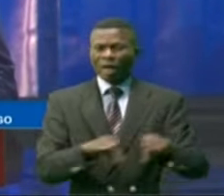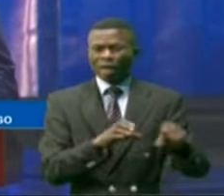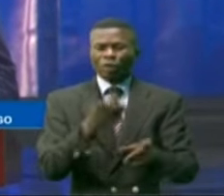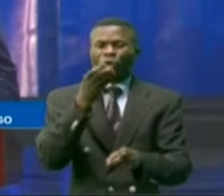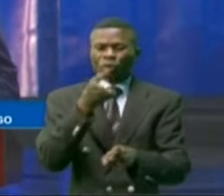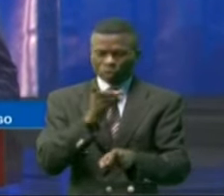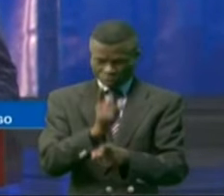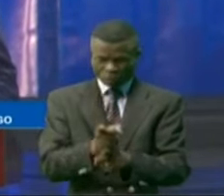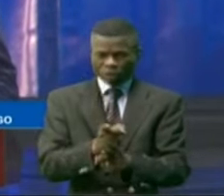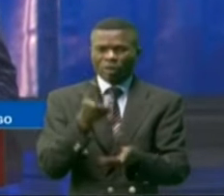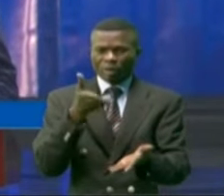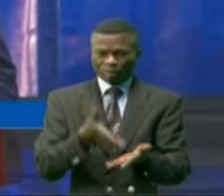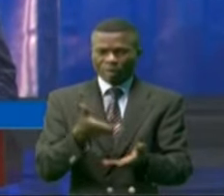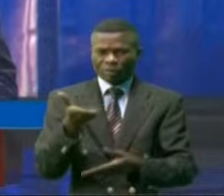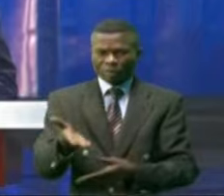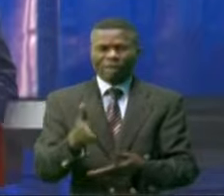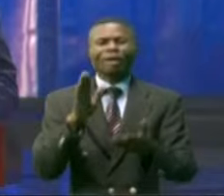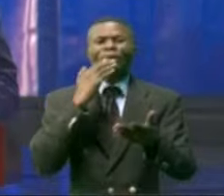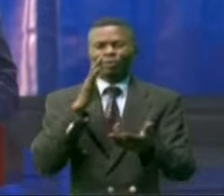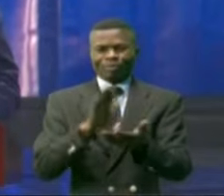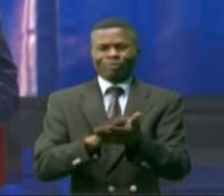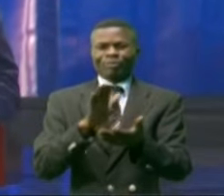actions concrètes.